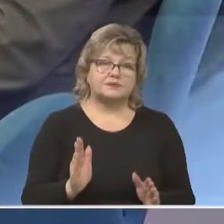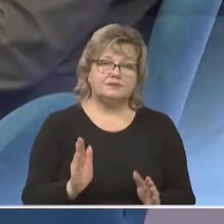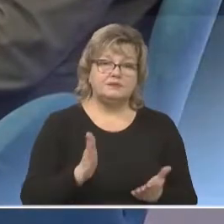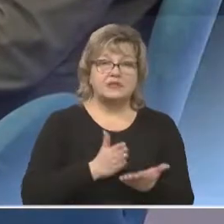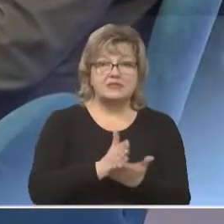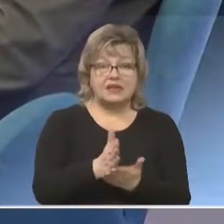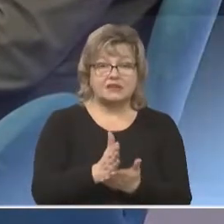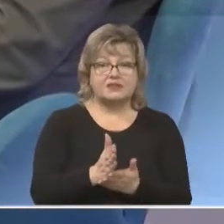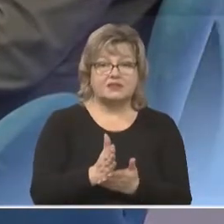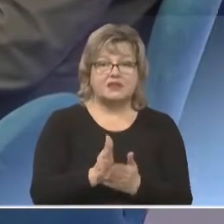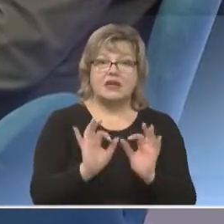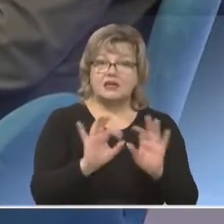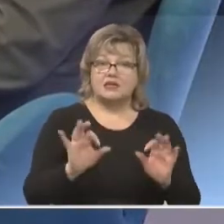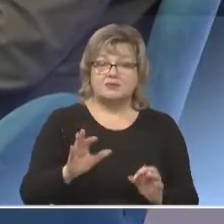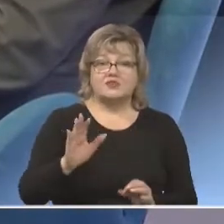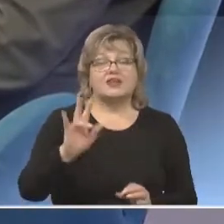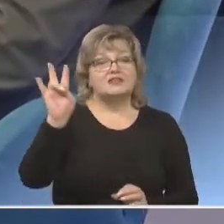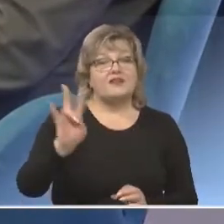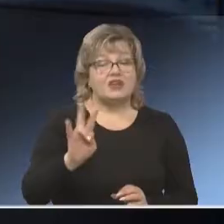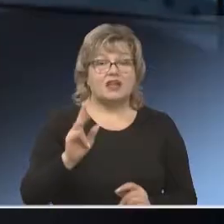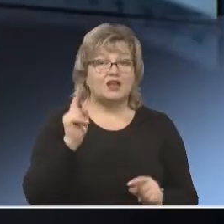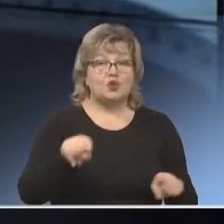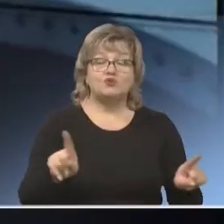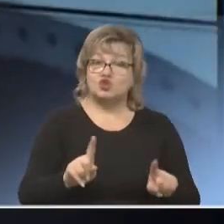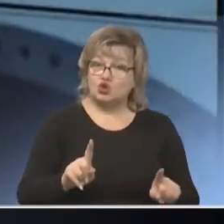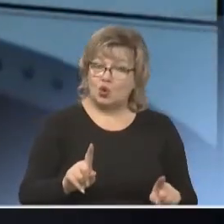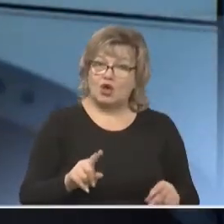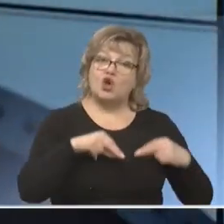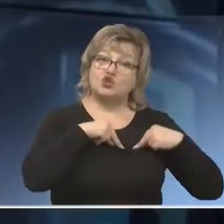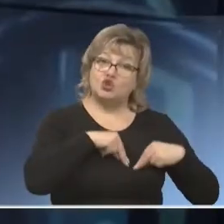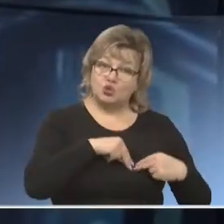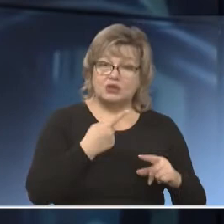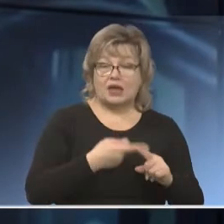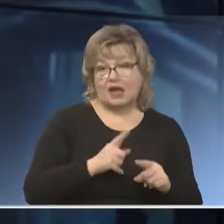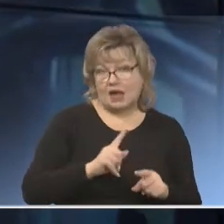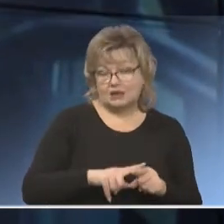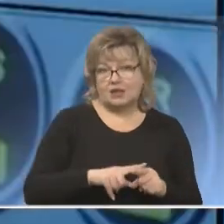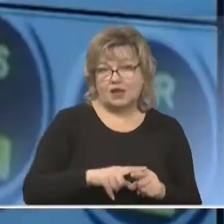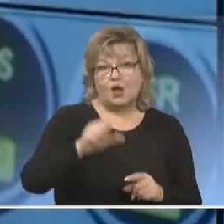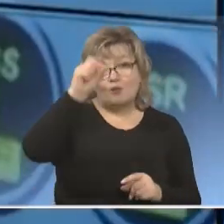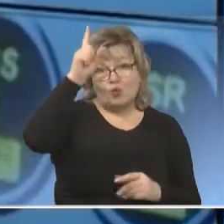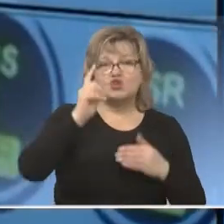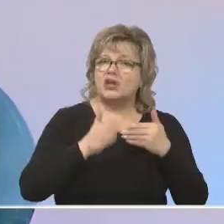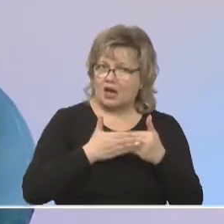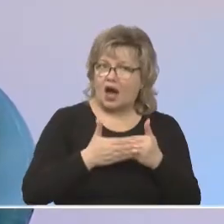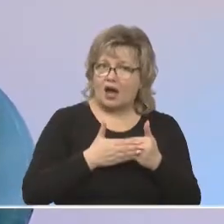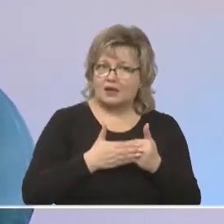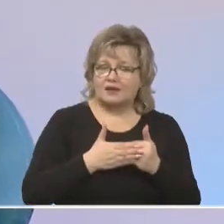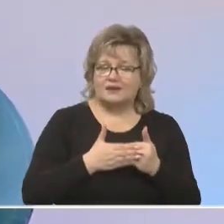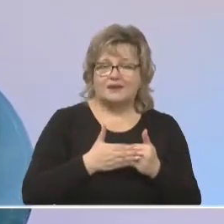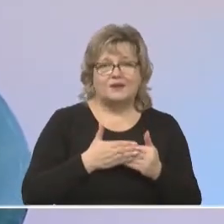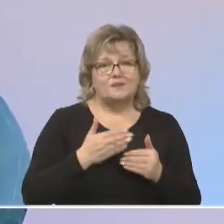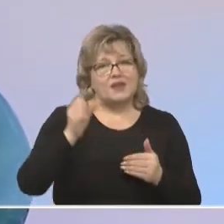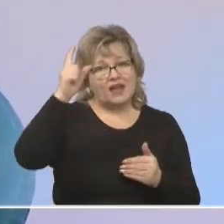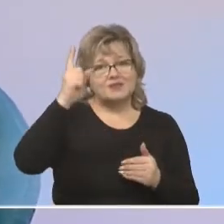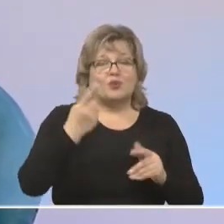следовать заповедям Ветхого Завета о том, что вот труд — это, собственно говоря, Божья кара, да? И нас изгнал